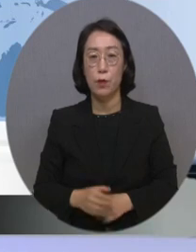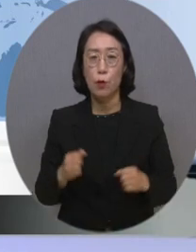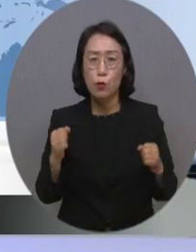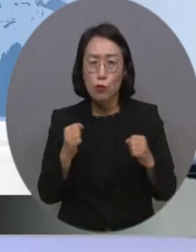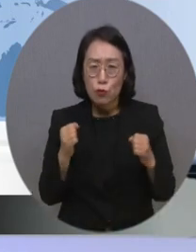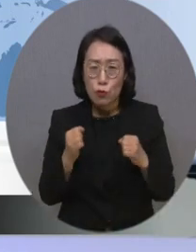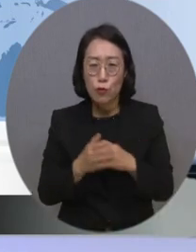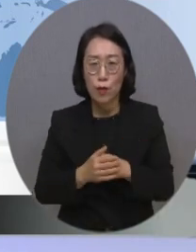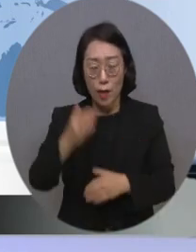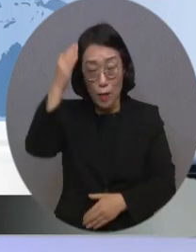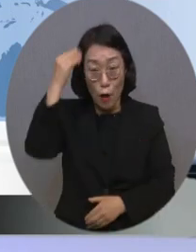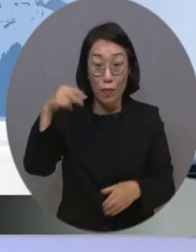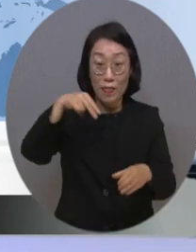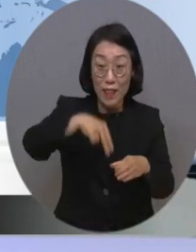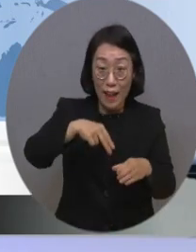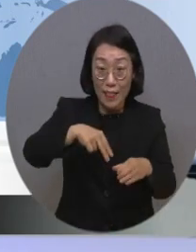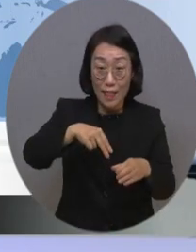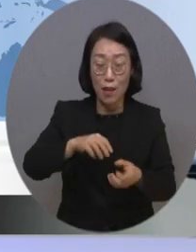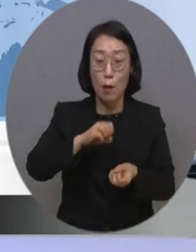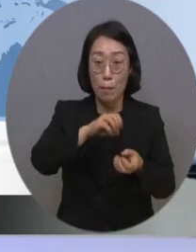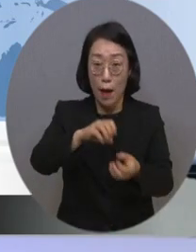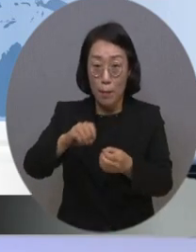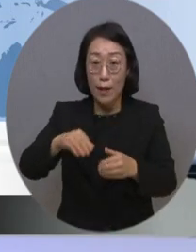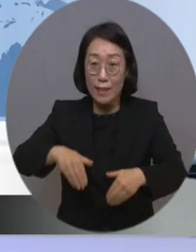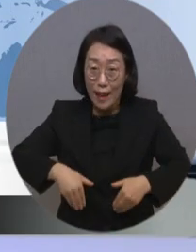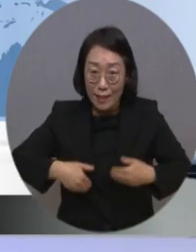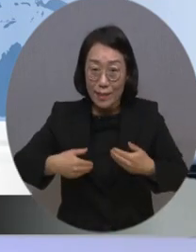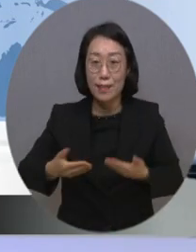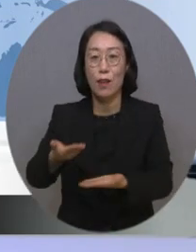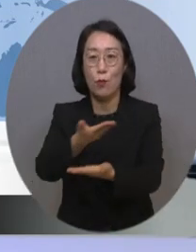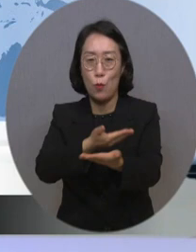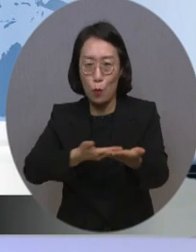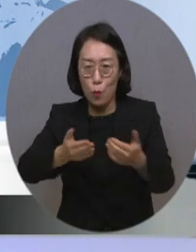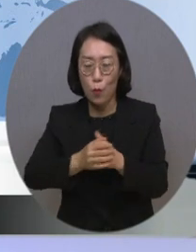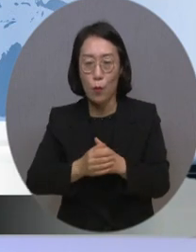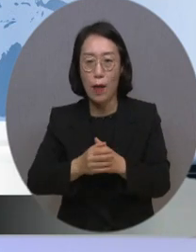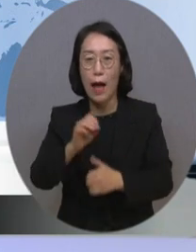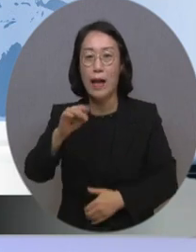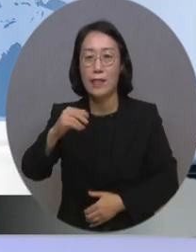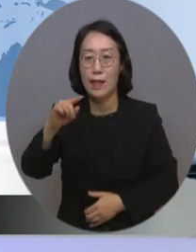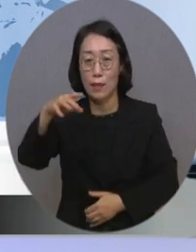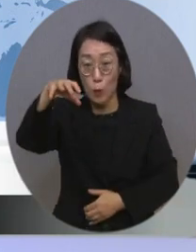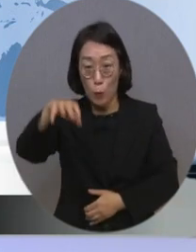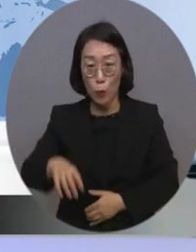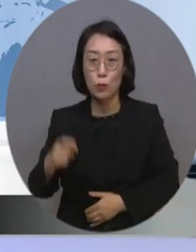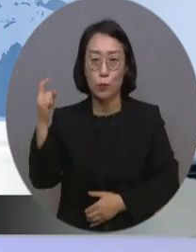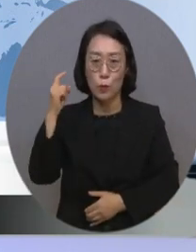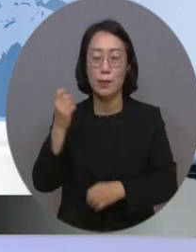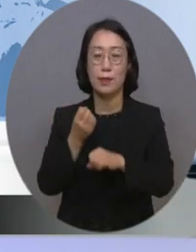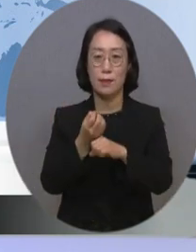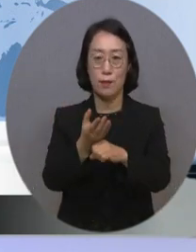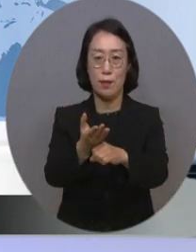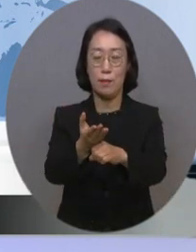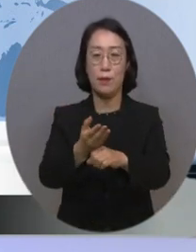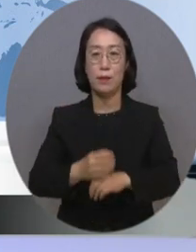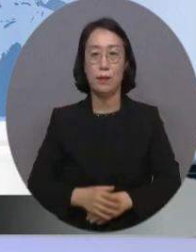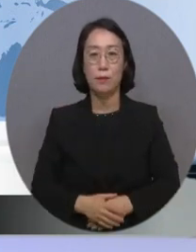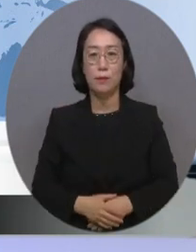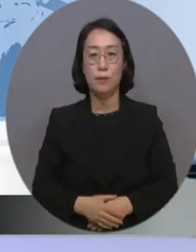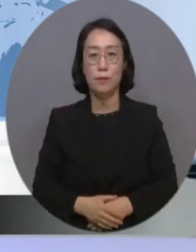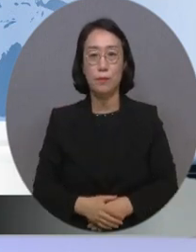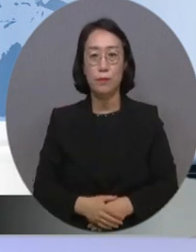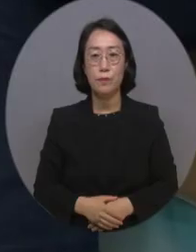추운 겨울 연탄을 통해 주변 이웃과 따뜻한 온정을 나누는 손길이 충남 아산에서 전해졌습니다 보도에 김민규